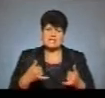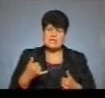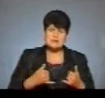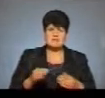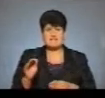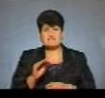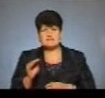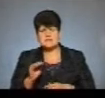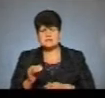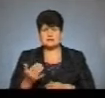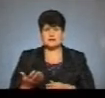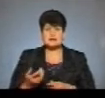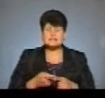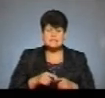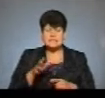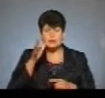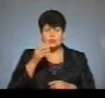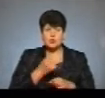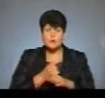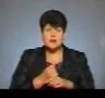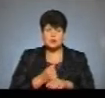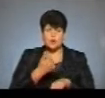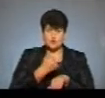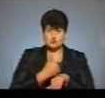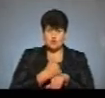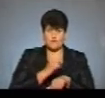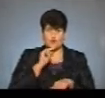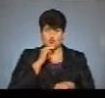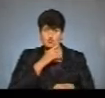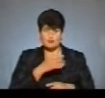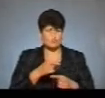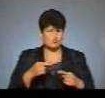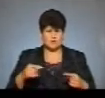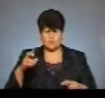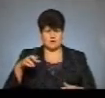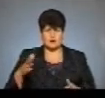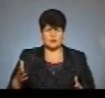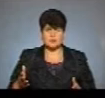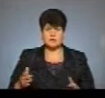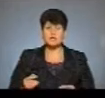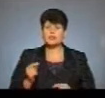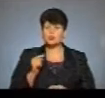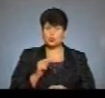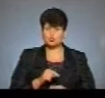фізика, це науки, які роблять основу економіки будь-якої країни. І тому